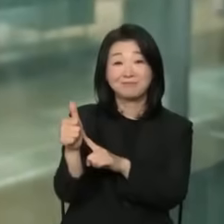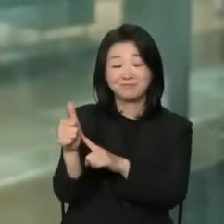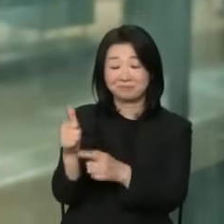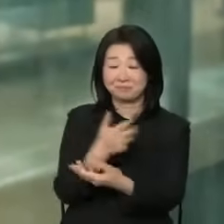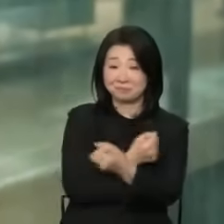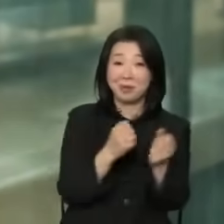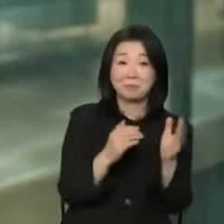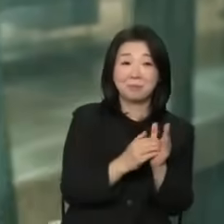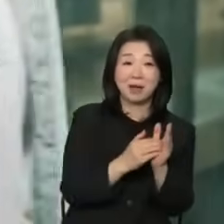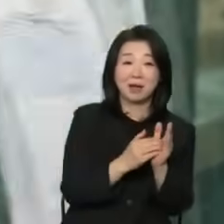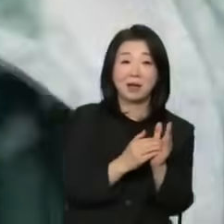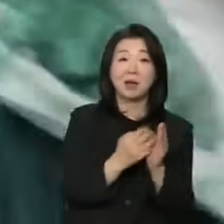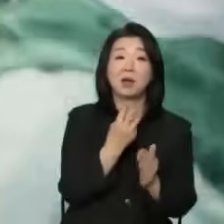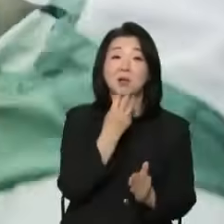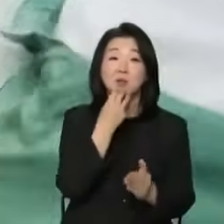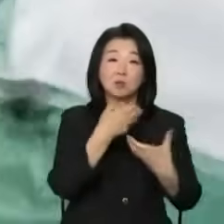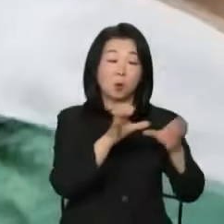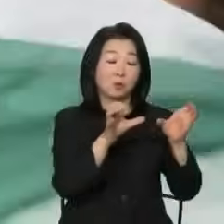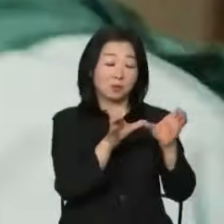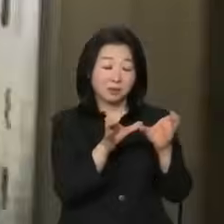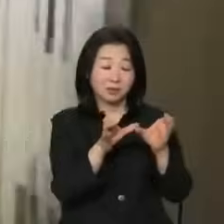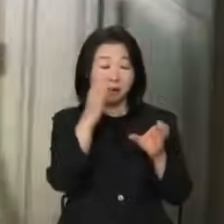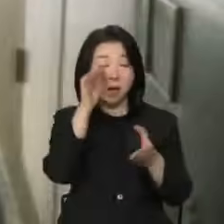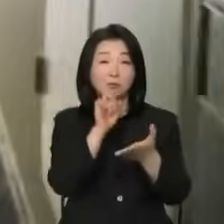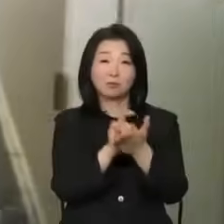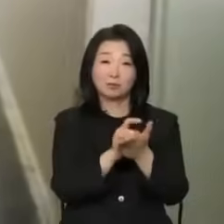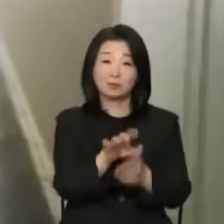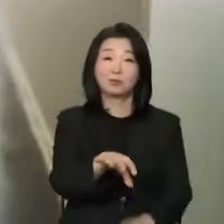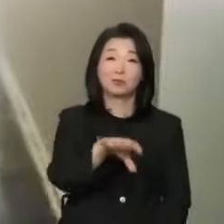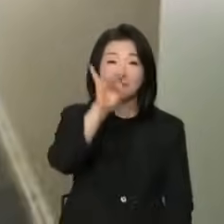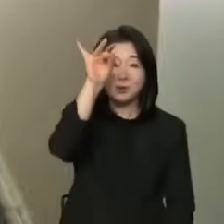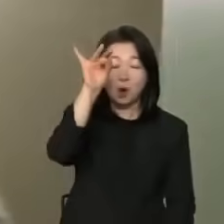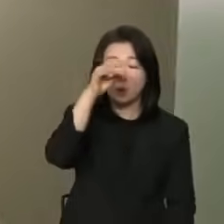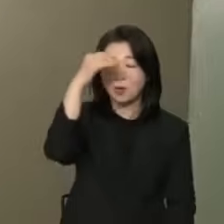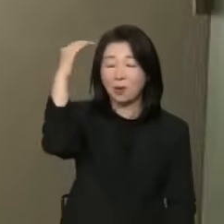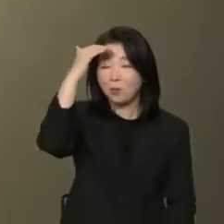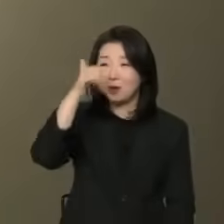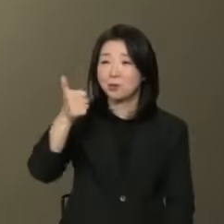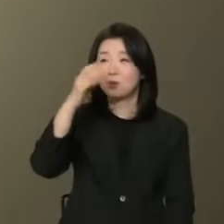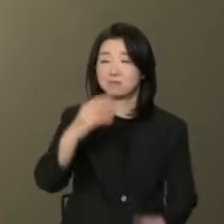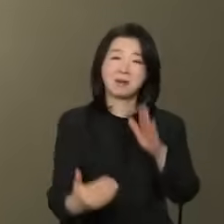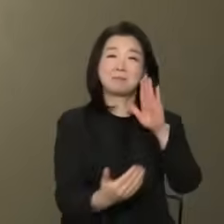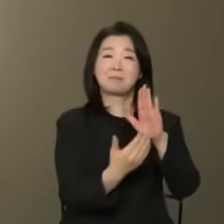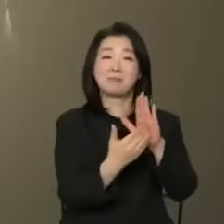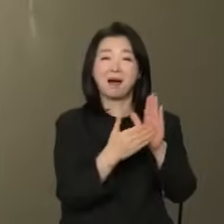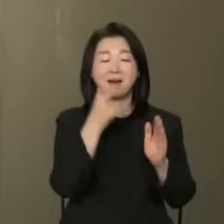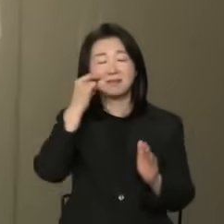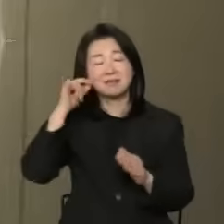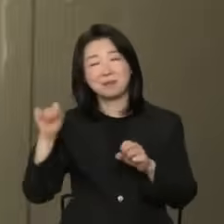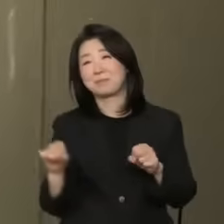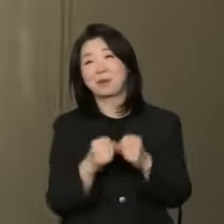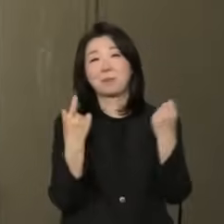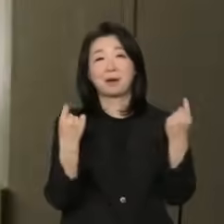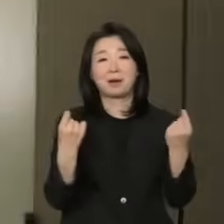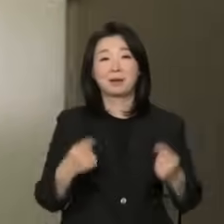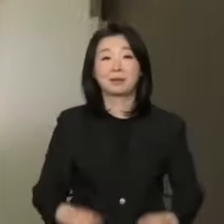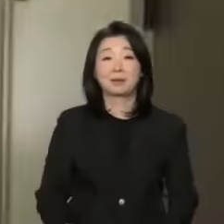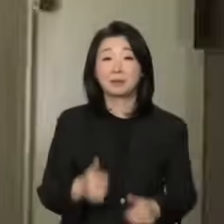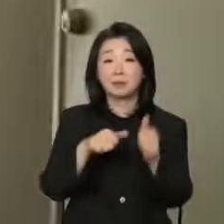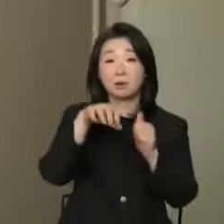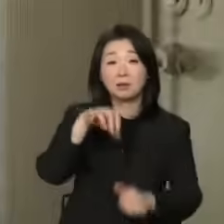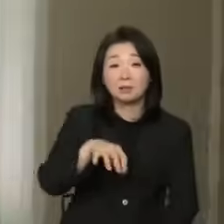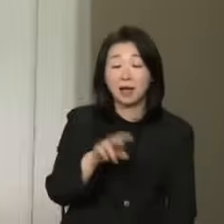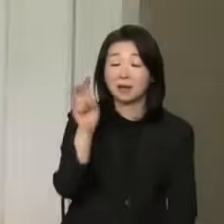소속팀 FC서울은 K리그 최초로 단일 시즌 50만 관중을 달성하는 등 흥행 효과를 톡톡히 누렸습니다. 경기장에